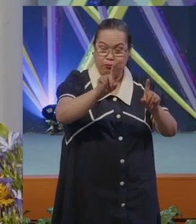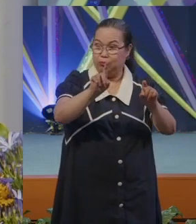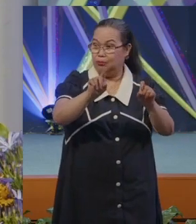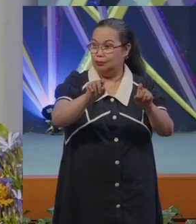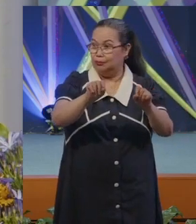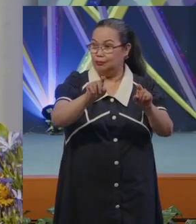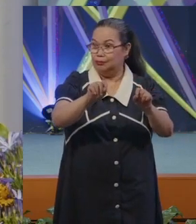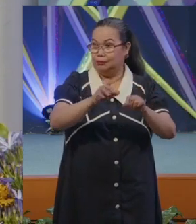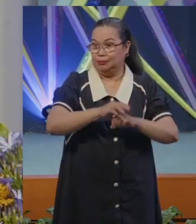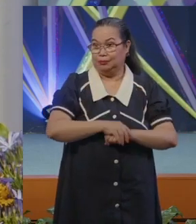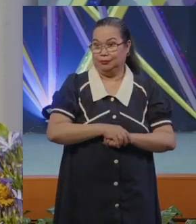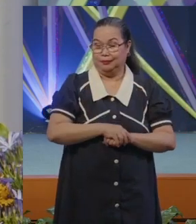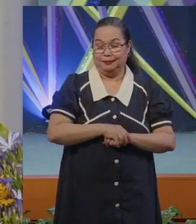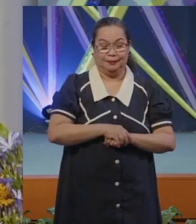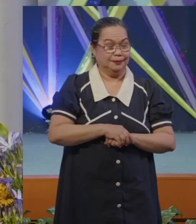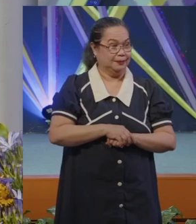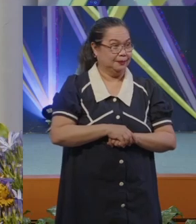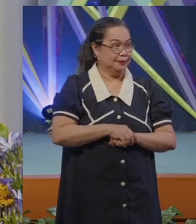buhay.